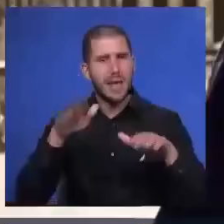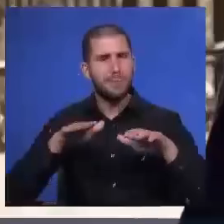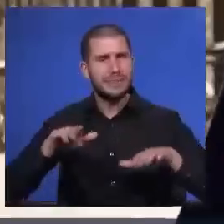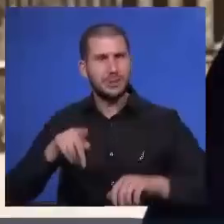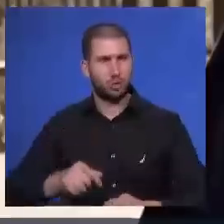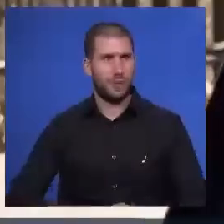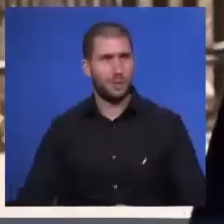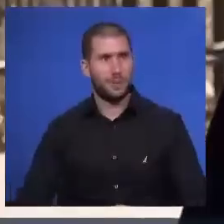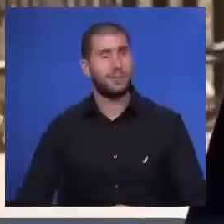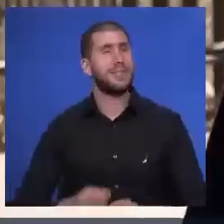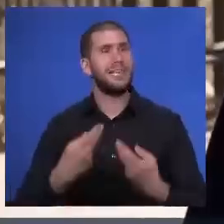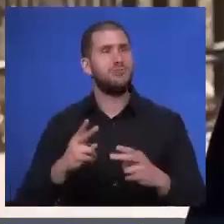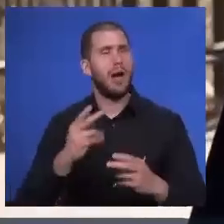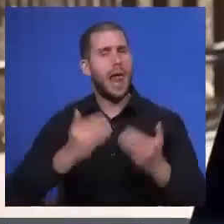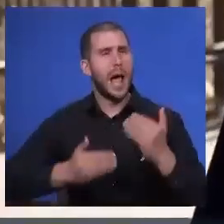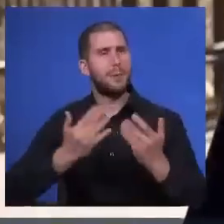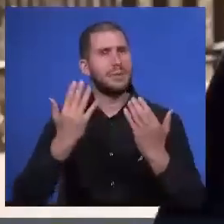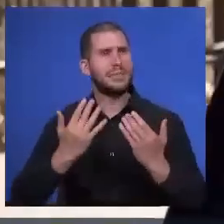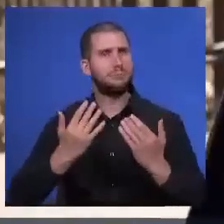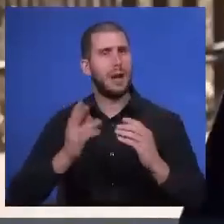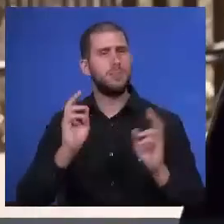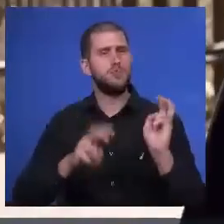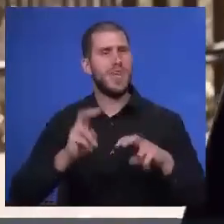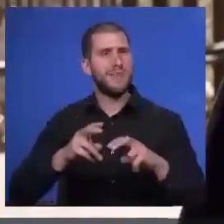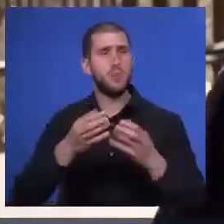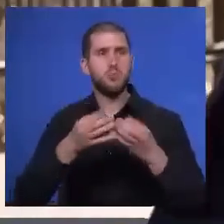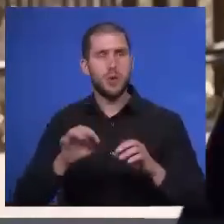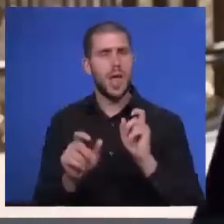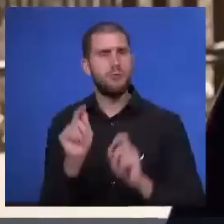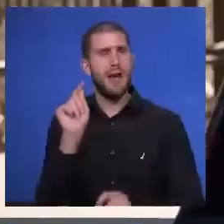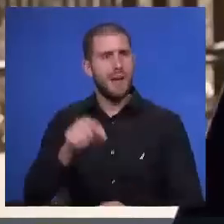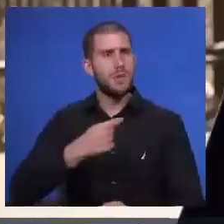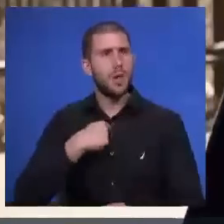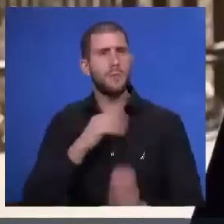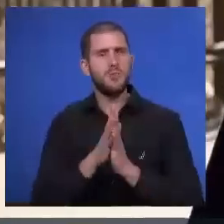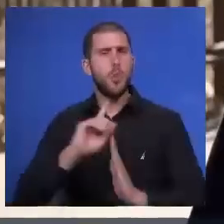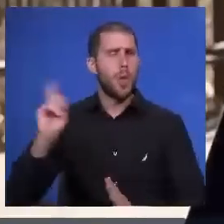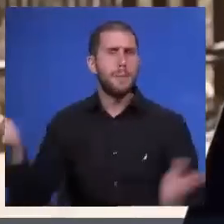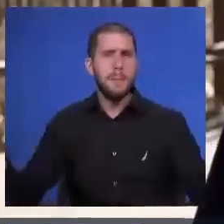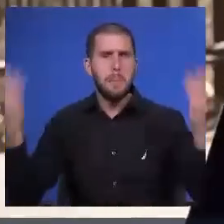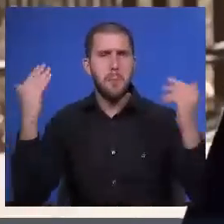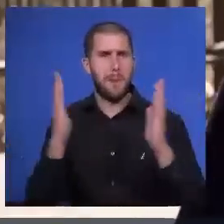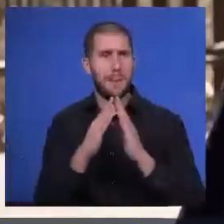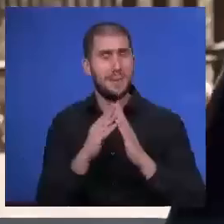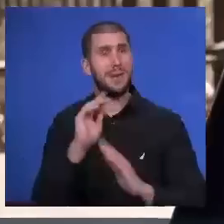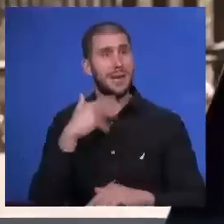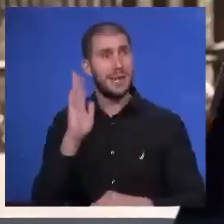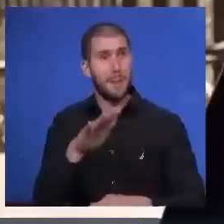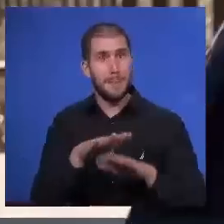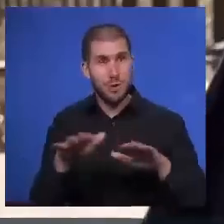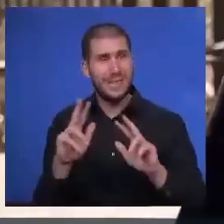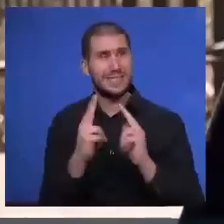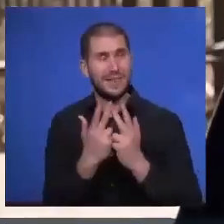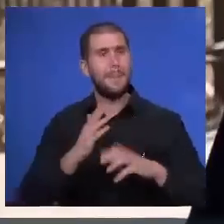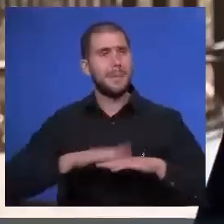גם בנתב"ג אי אפשר להגביל את מספר המשתתפים. מותר לאנשים להגיע. אנחנו קוראים לכולם לצאת מהבתים. יהיו גם בשטח צוותים